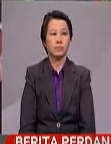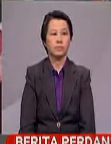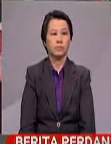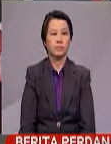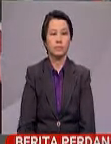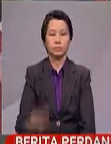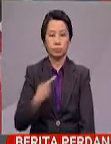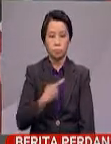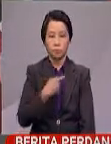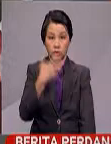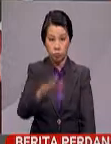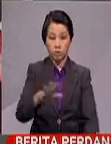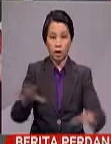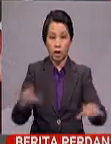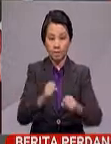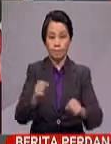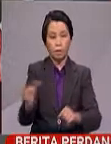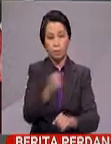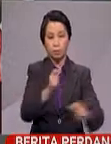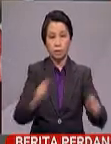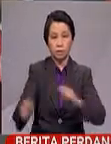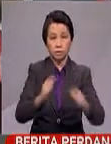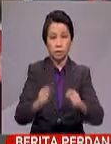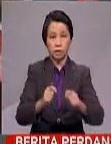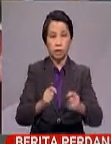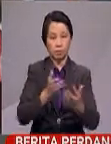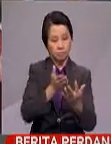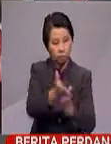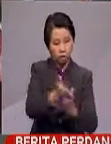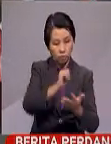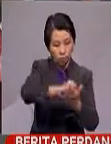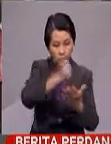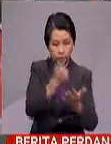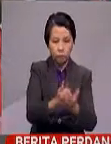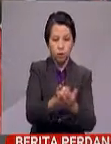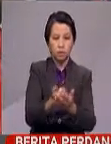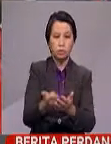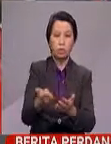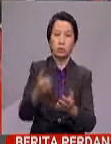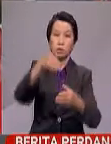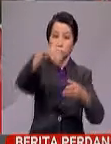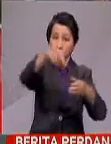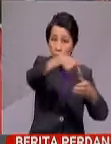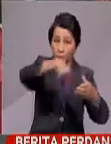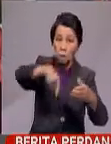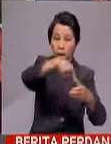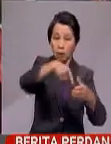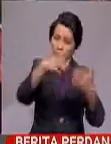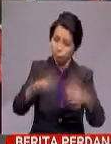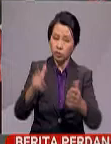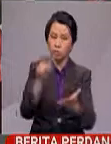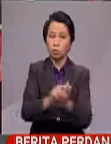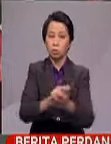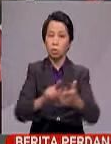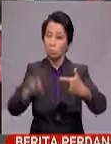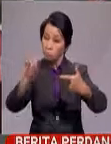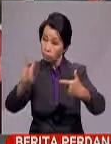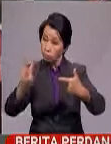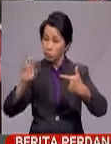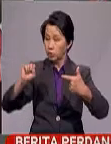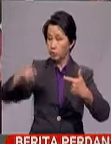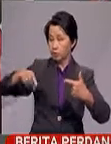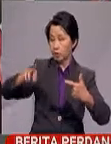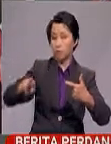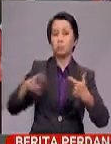Kita dah ambil tindakan melalui audit dalaman. Sudah ada laporan. Yang kedua SPRM. Kalau ini dah kali ketiga